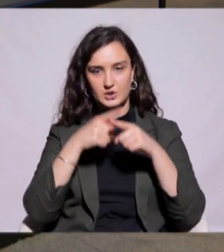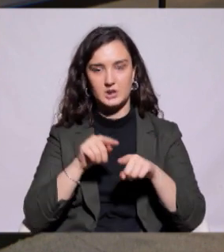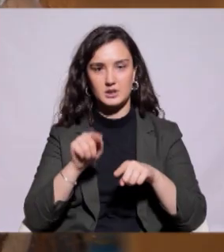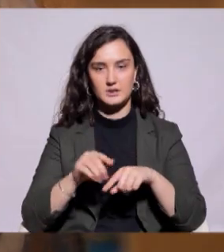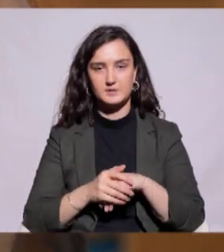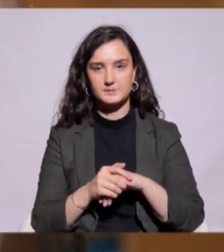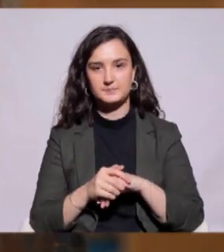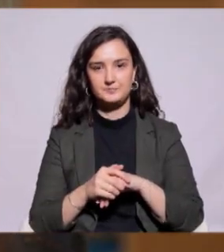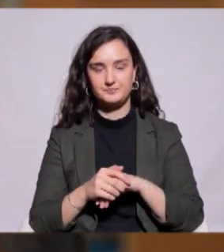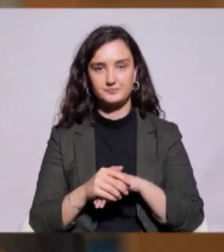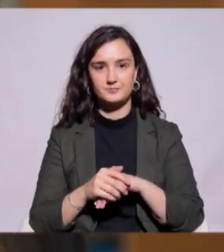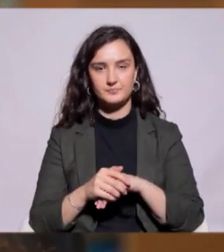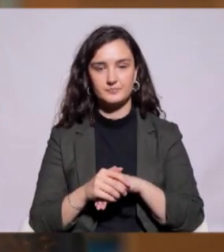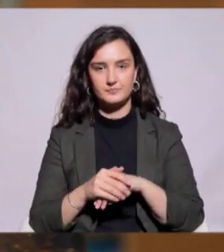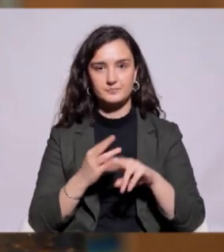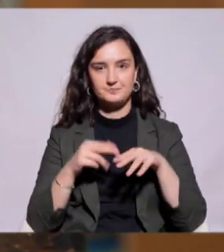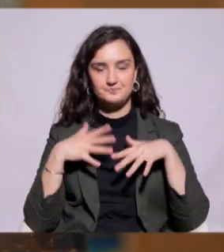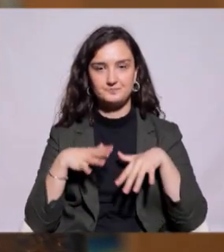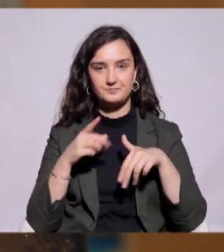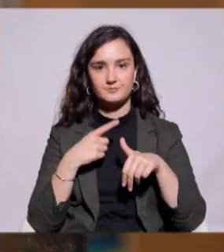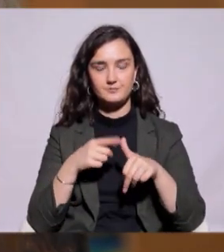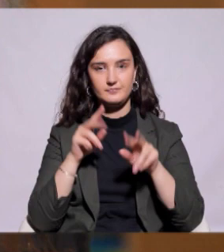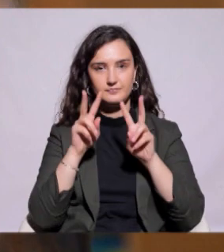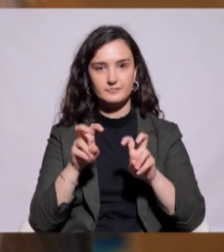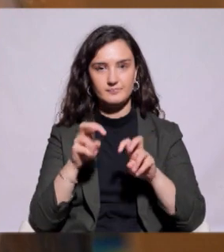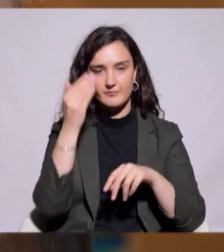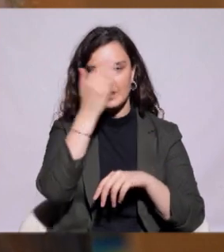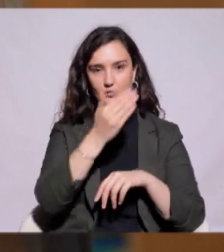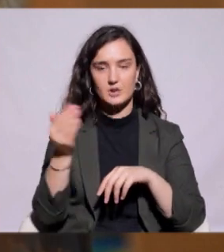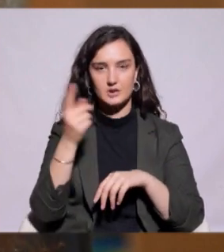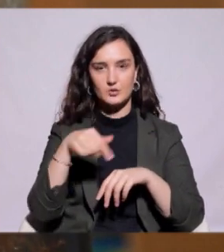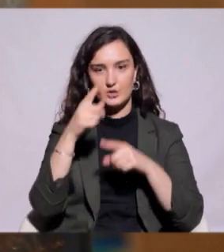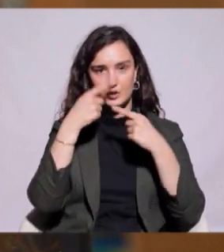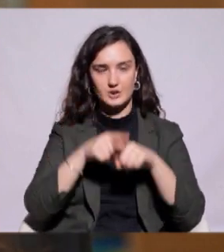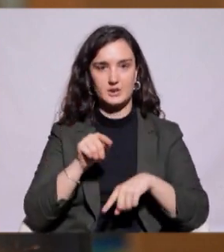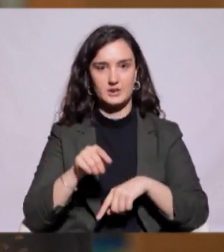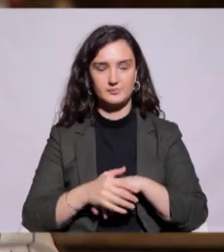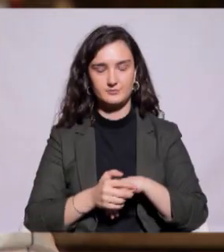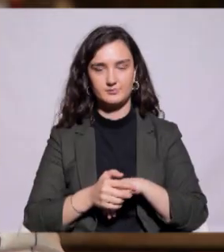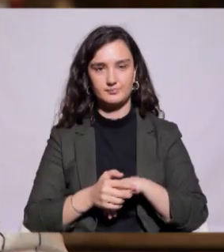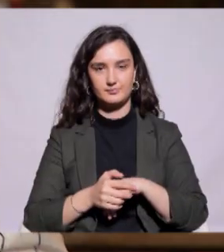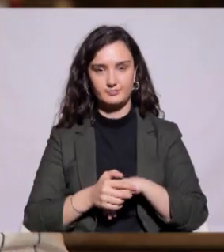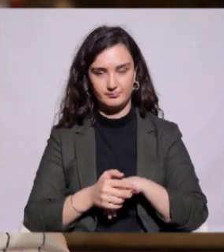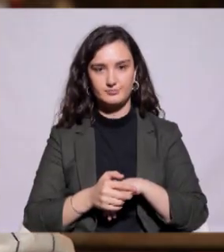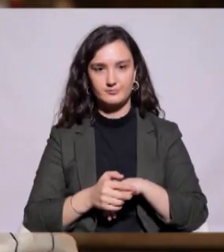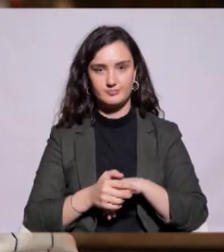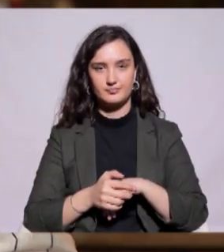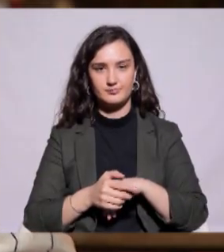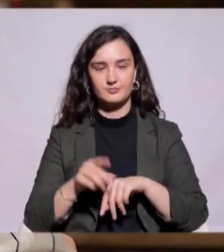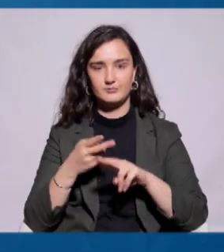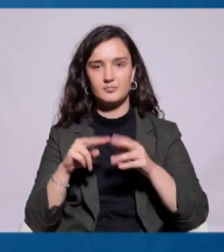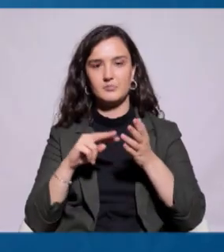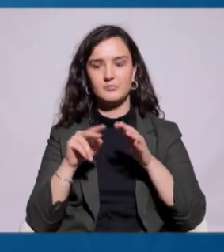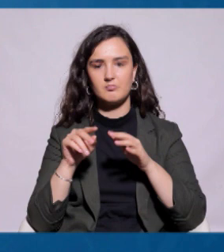Civil engineering is a noun, and in Georgian it means სამოქალაქო ინჟინერია. Civil engineering is the